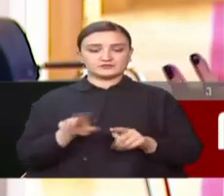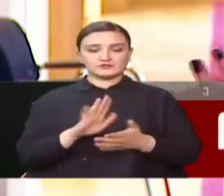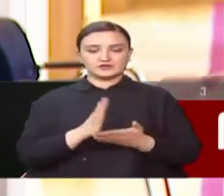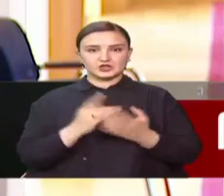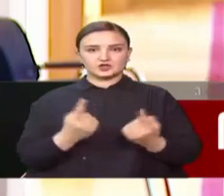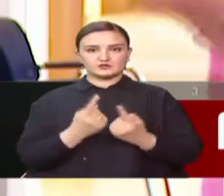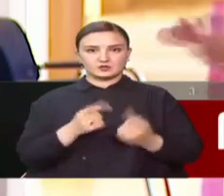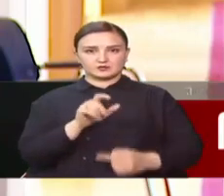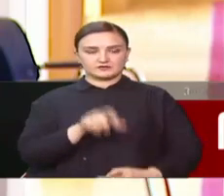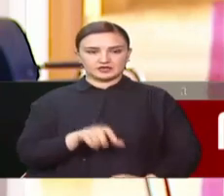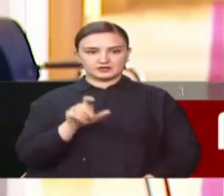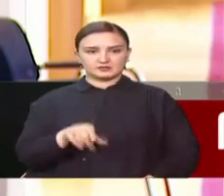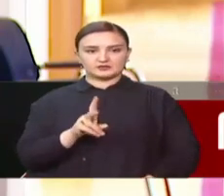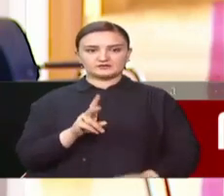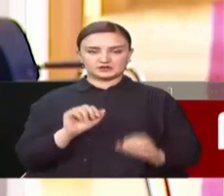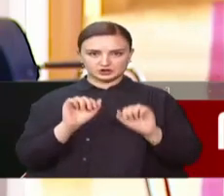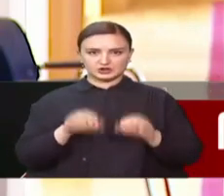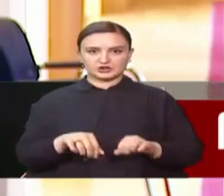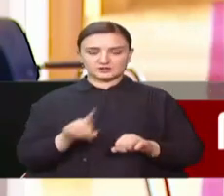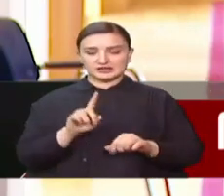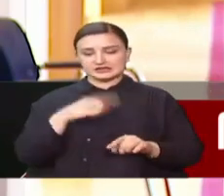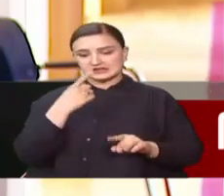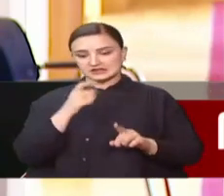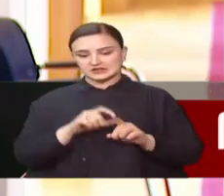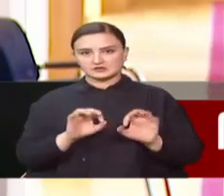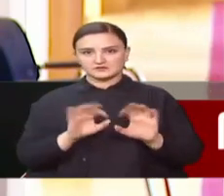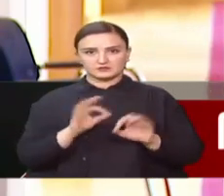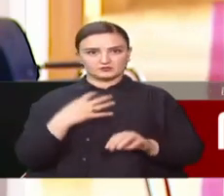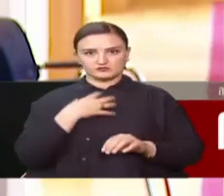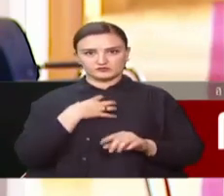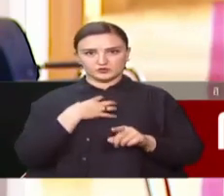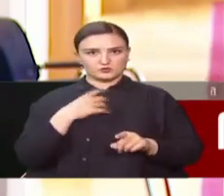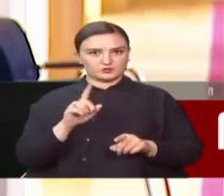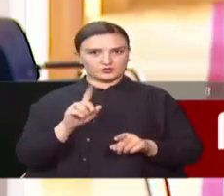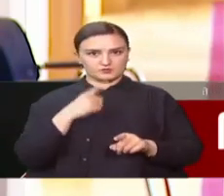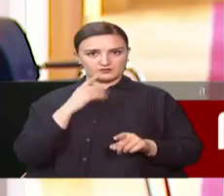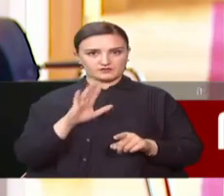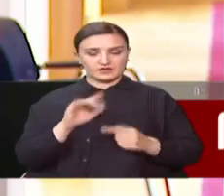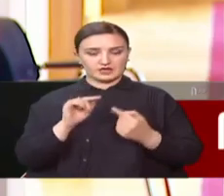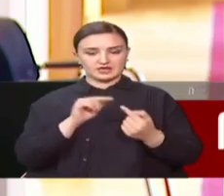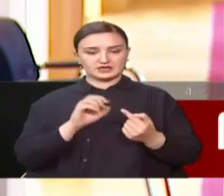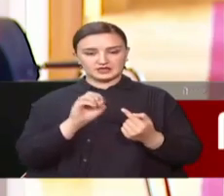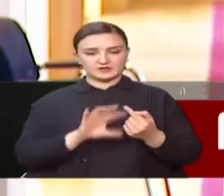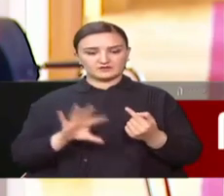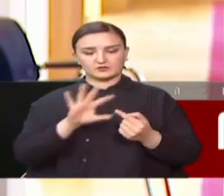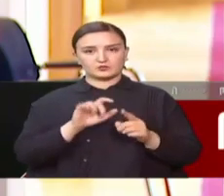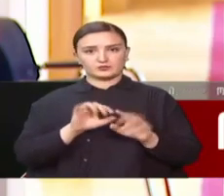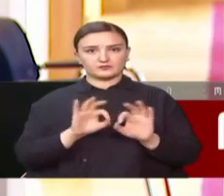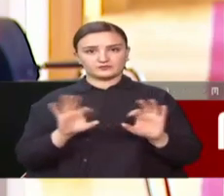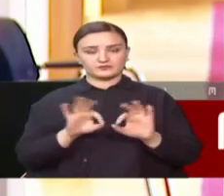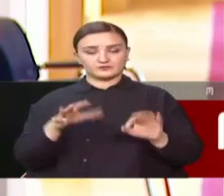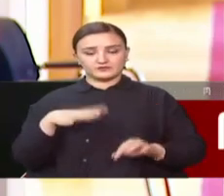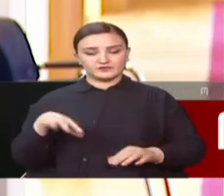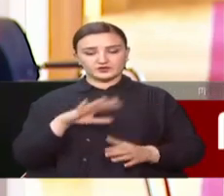რიგითი ადამიანი, რომელსაც შეიძლება რაღაცას რო იტყვის, ამას მნიშვნელობა არ მივანიჭოთ. ანტიდასალური განცხადებები, ხა ქართულმა,